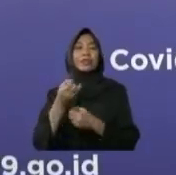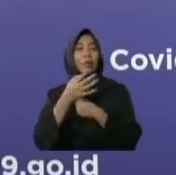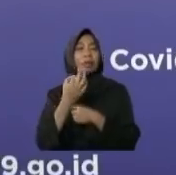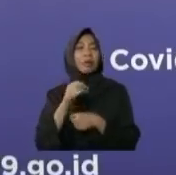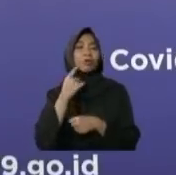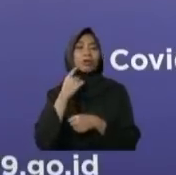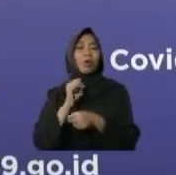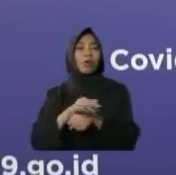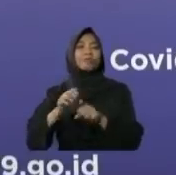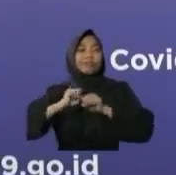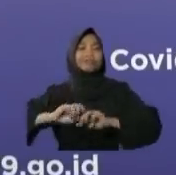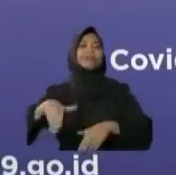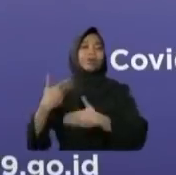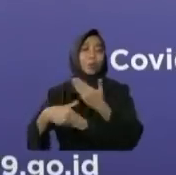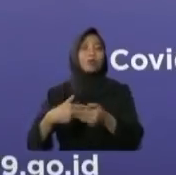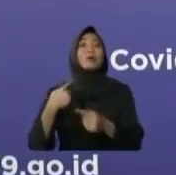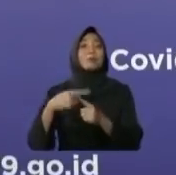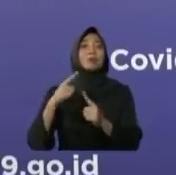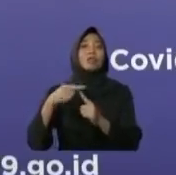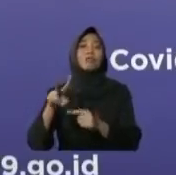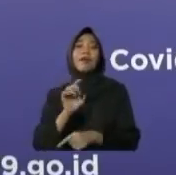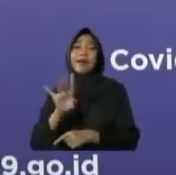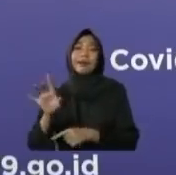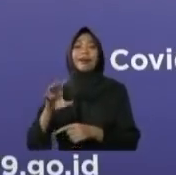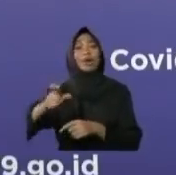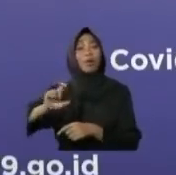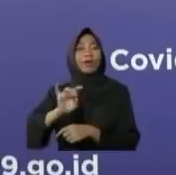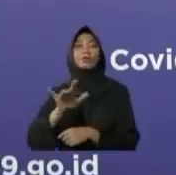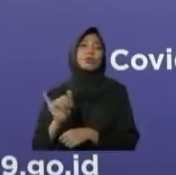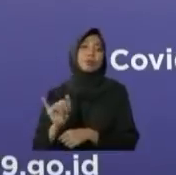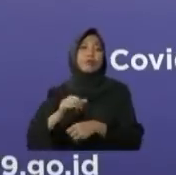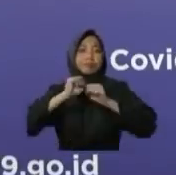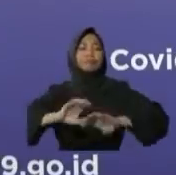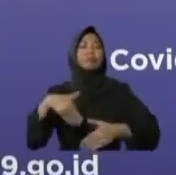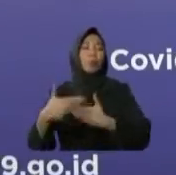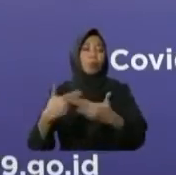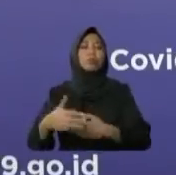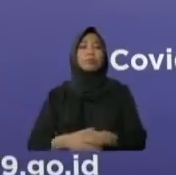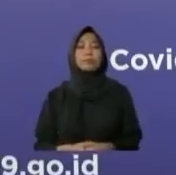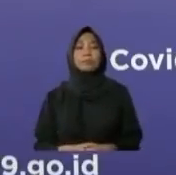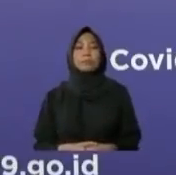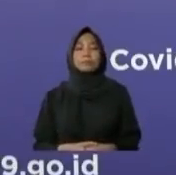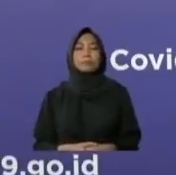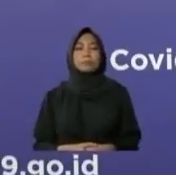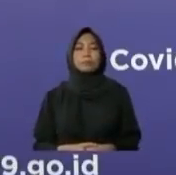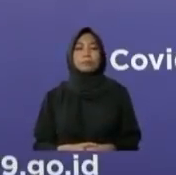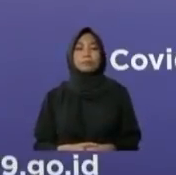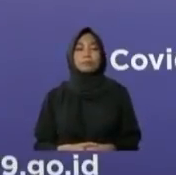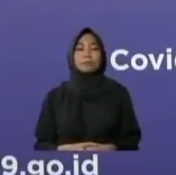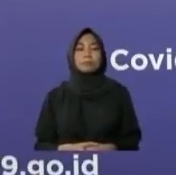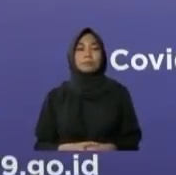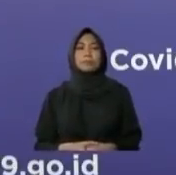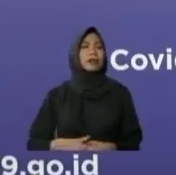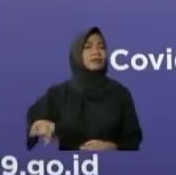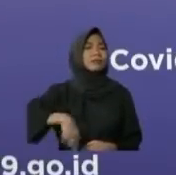ini Demikian juga televisi dan radio swasta yang lain saudara-saudara kita harus bisa menjadi